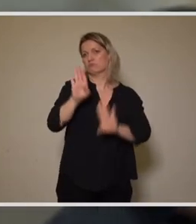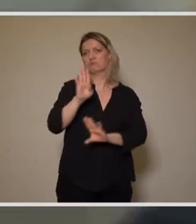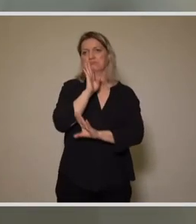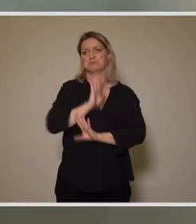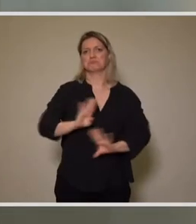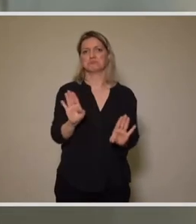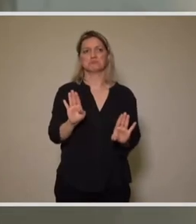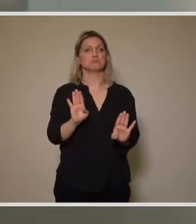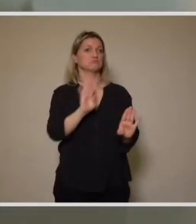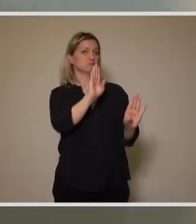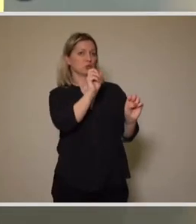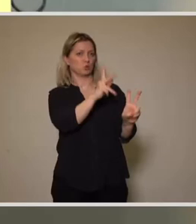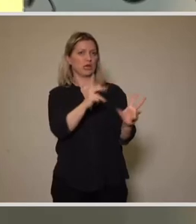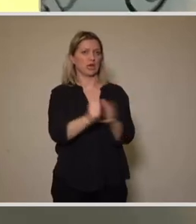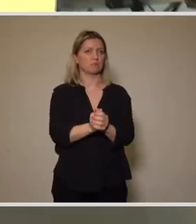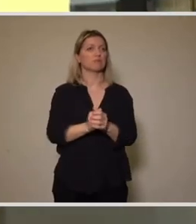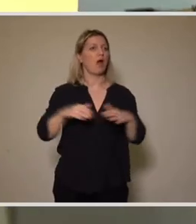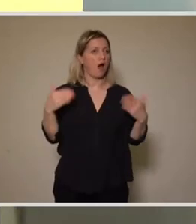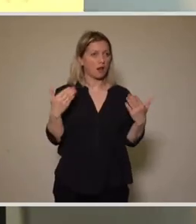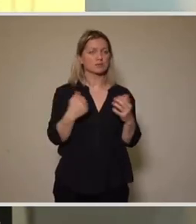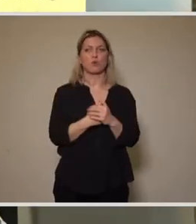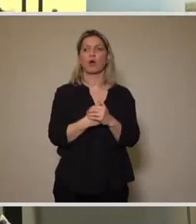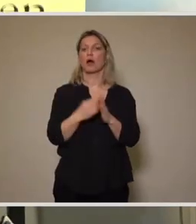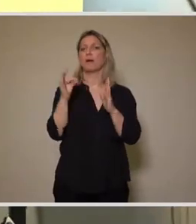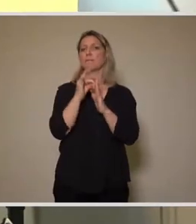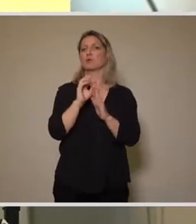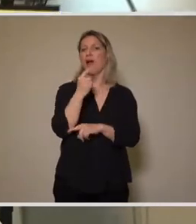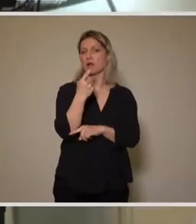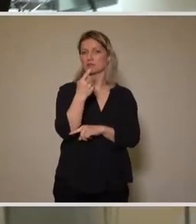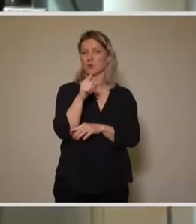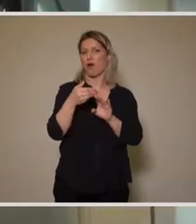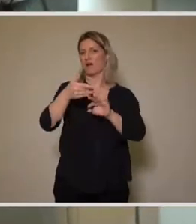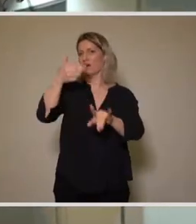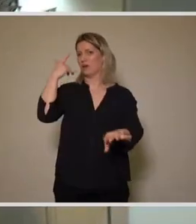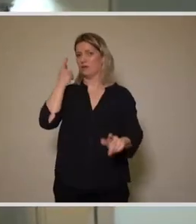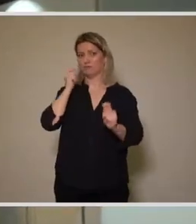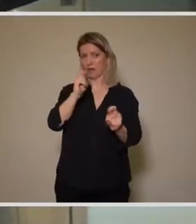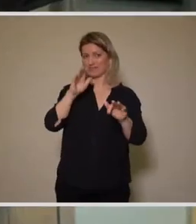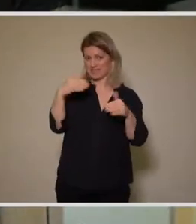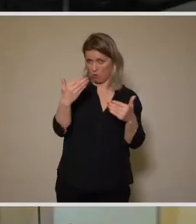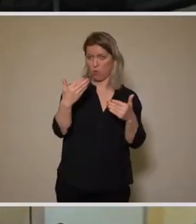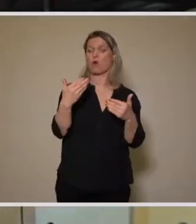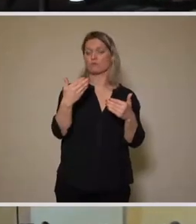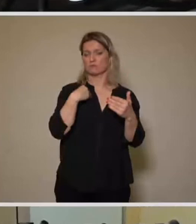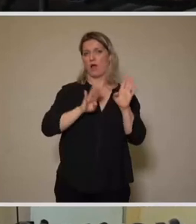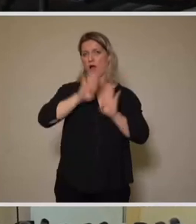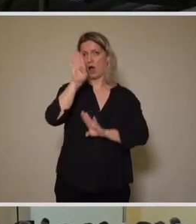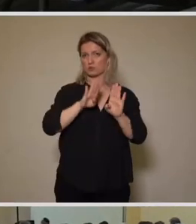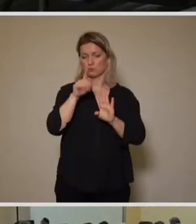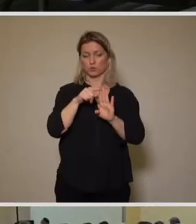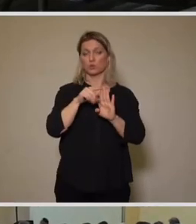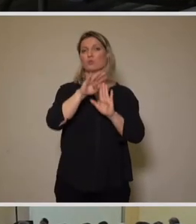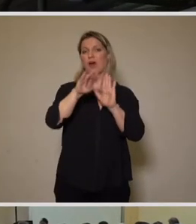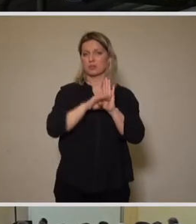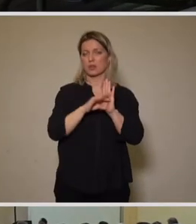Gut, okay. Also stimmen wir den Punkt 1 im Ursprung ab und dann den Punkt